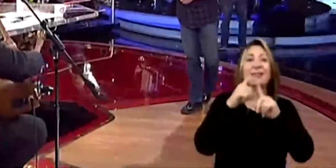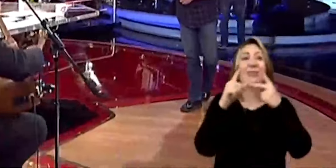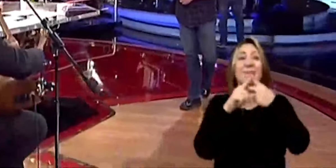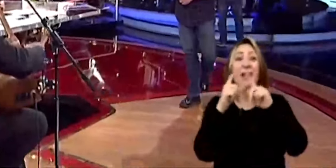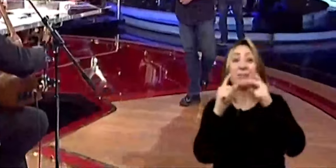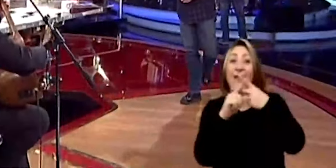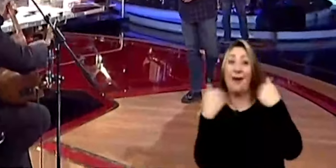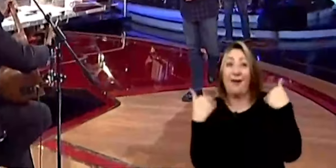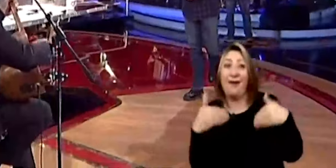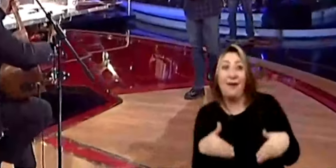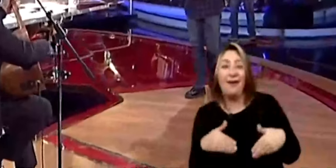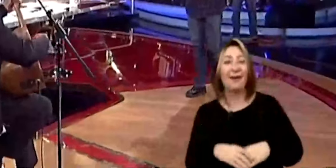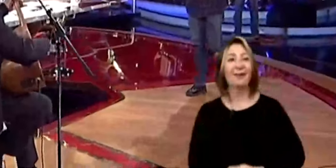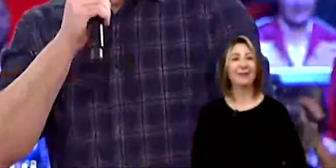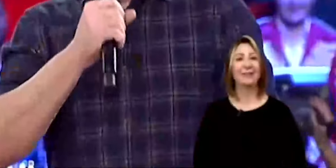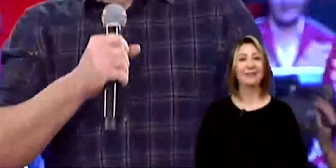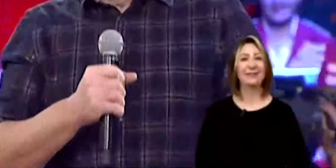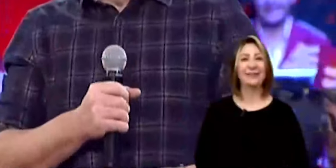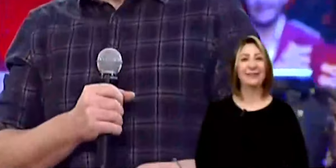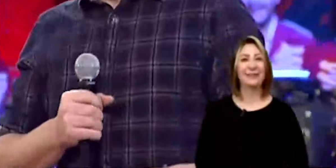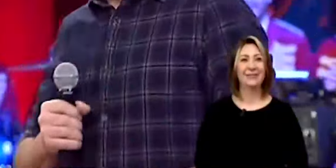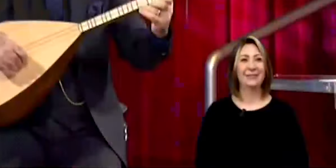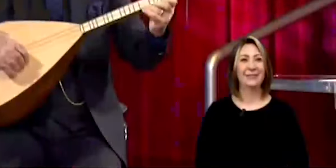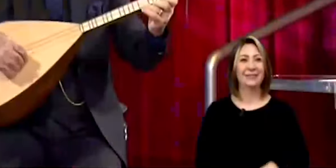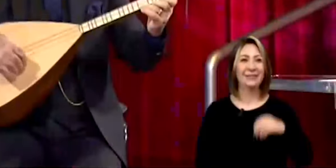dadaya dandinistaya.